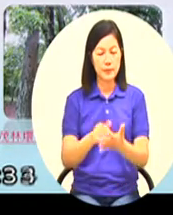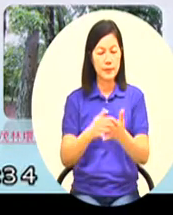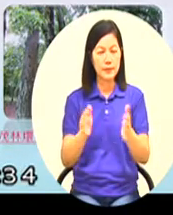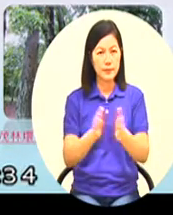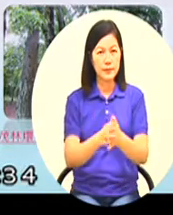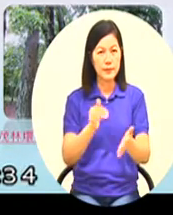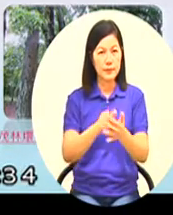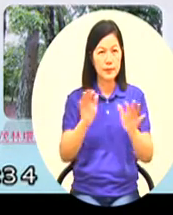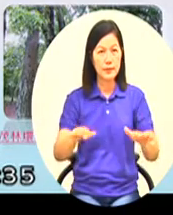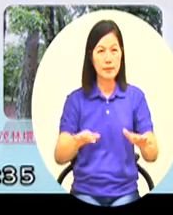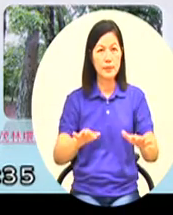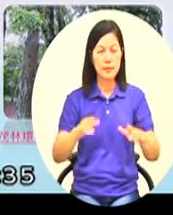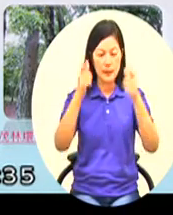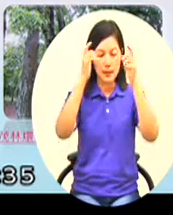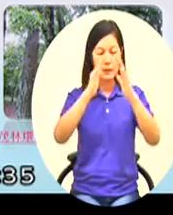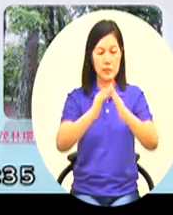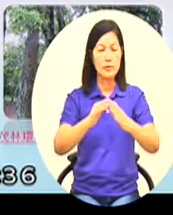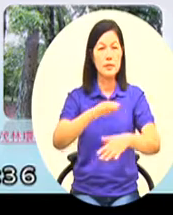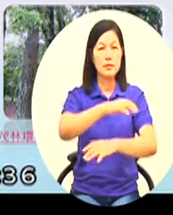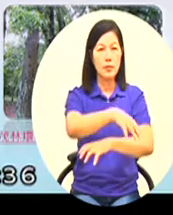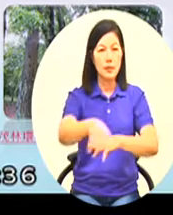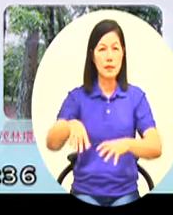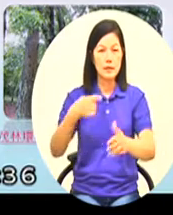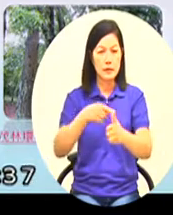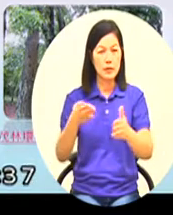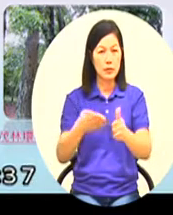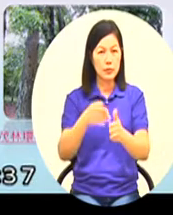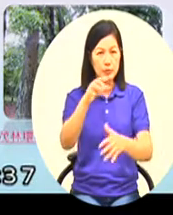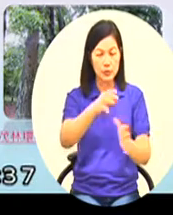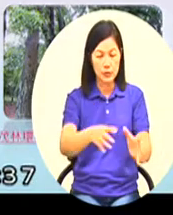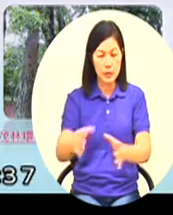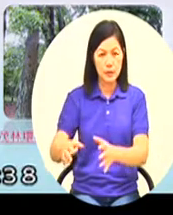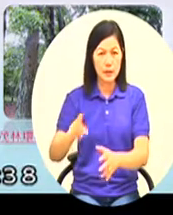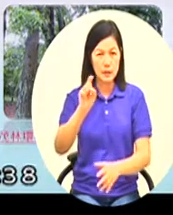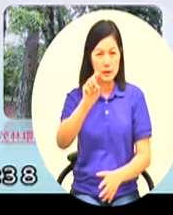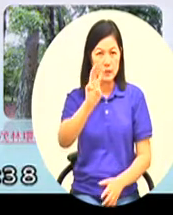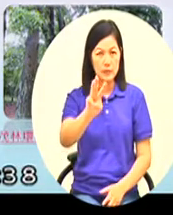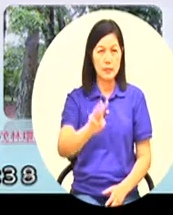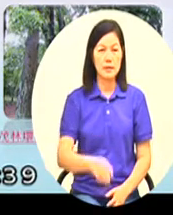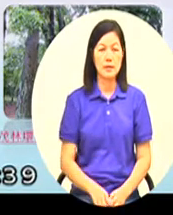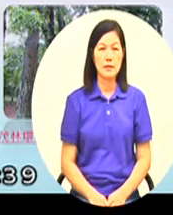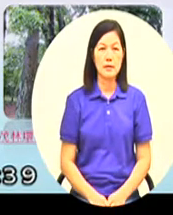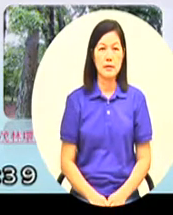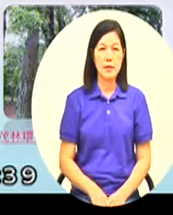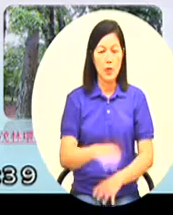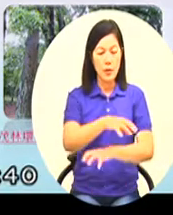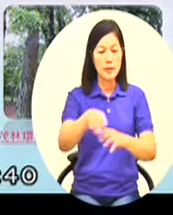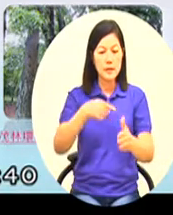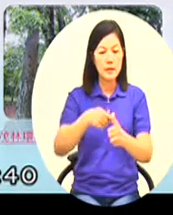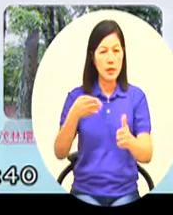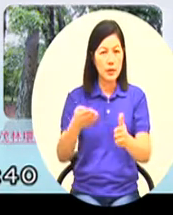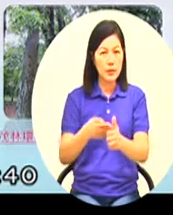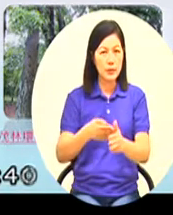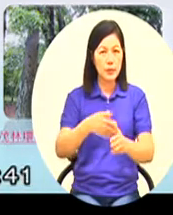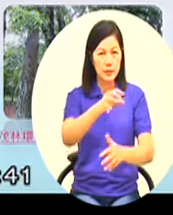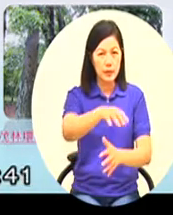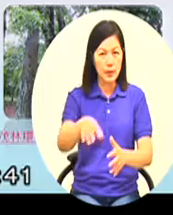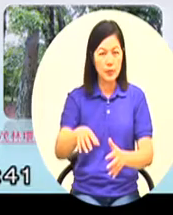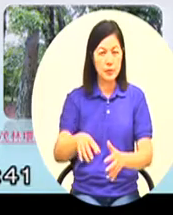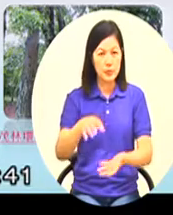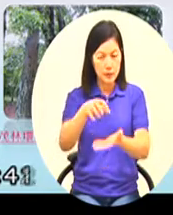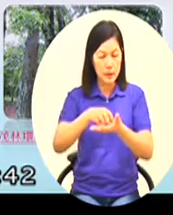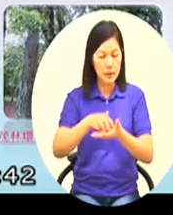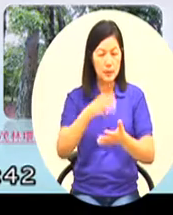止，本市的一个环境教育的设施的场所总共有13处，那另外环境教育机构的认证总共有